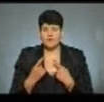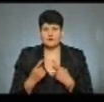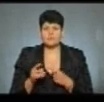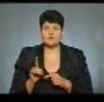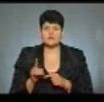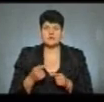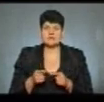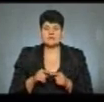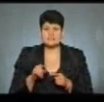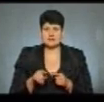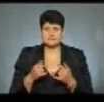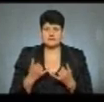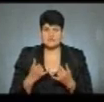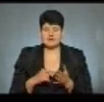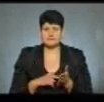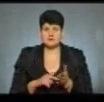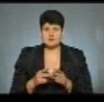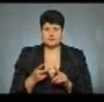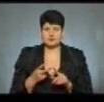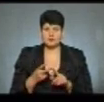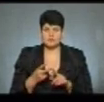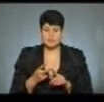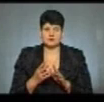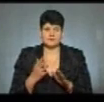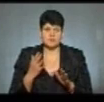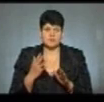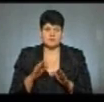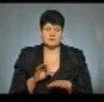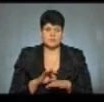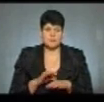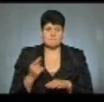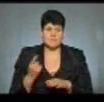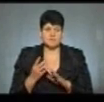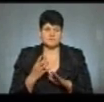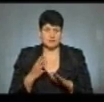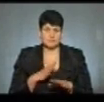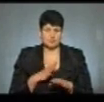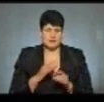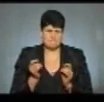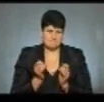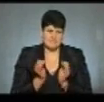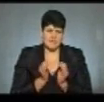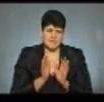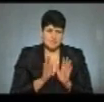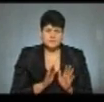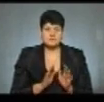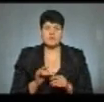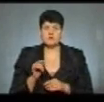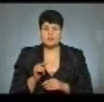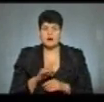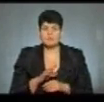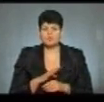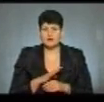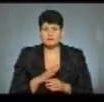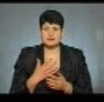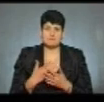те, що це ми зараз відмічаємо другу хвилю захворюваності. Перша хвиля в нас була невеличка, але вона була десь